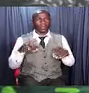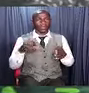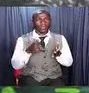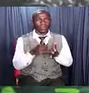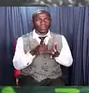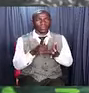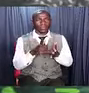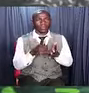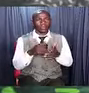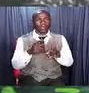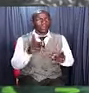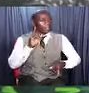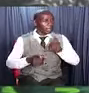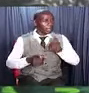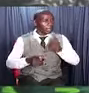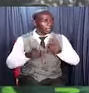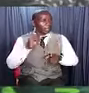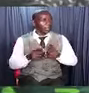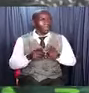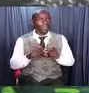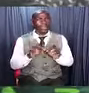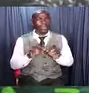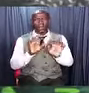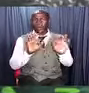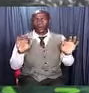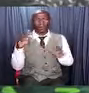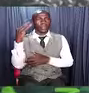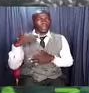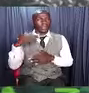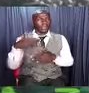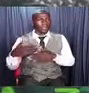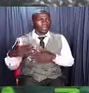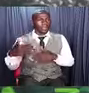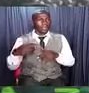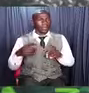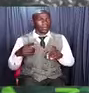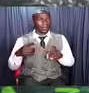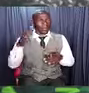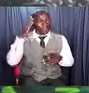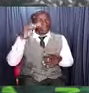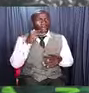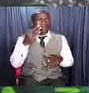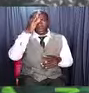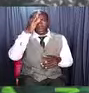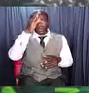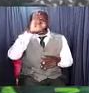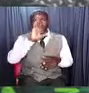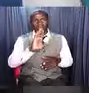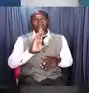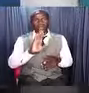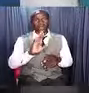It was ready for him to lakini do it. Akatoroka. But he ran away. Na hakuna mhubiri karibu. And there was no preacher lakini nearby. Anajua hili si la Mungu. But he knew this is not of